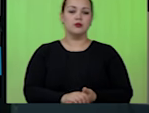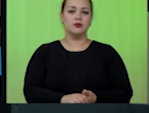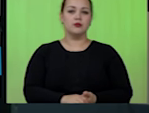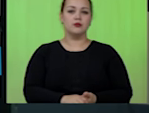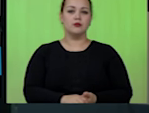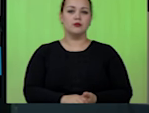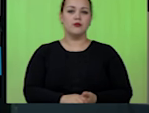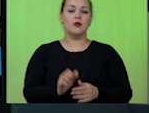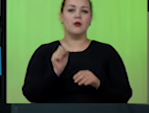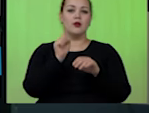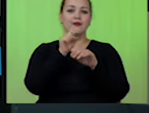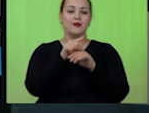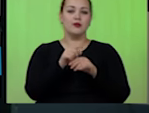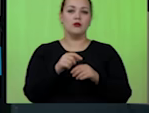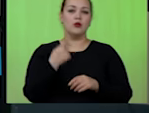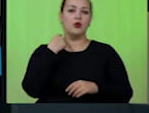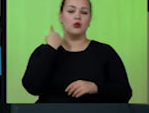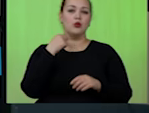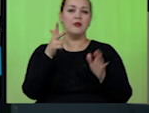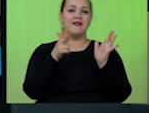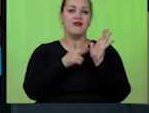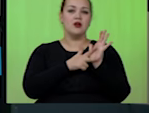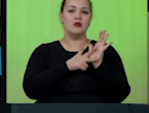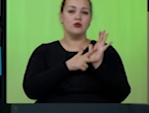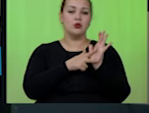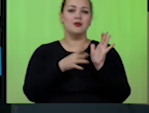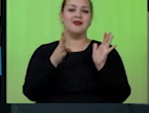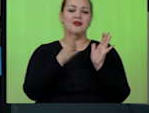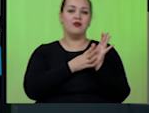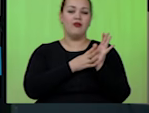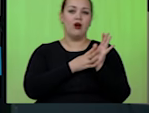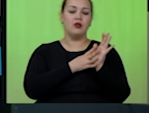На дом был задан номер 8 и 9.